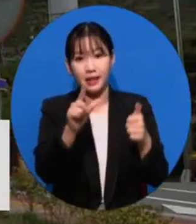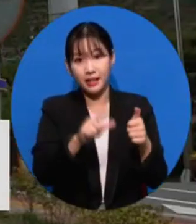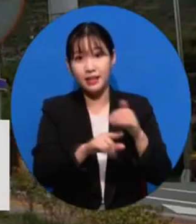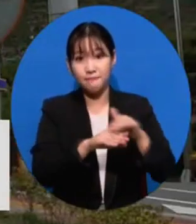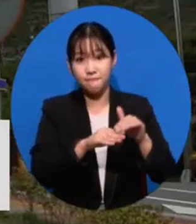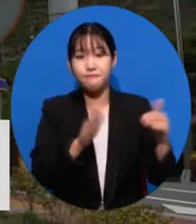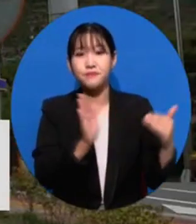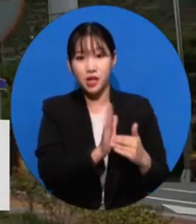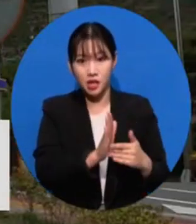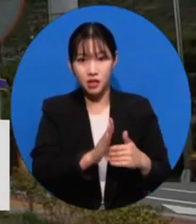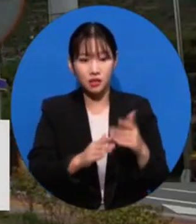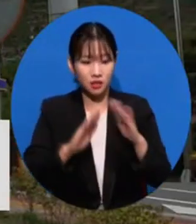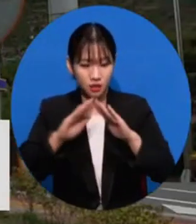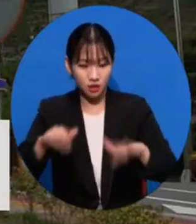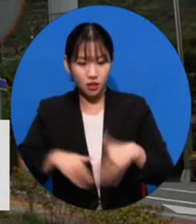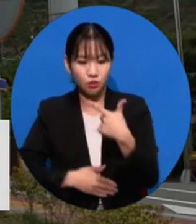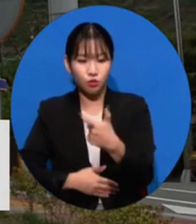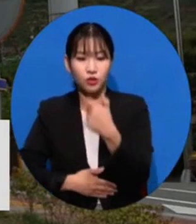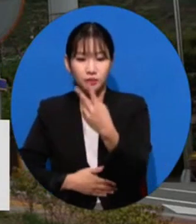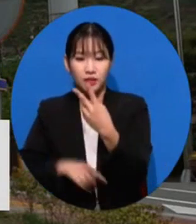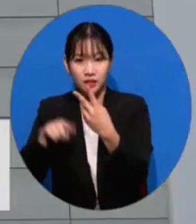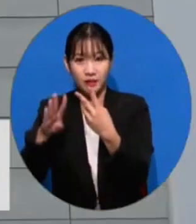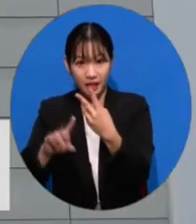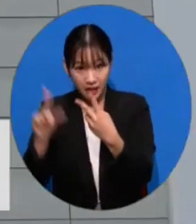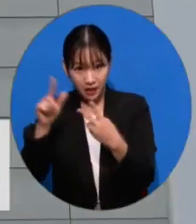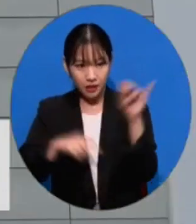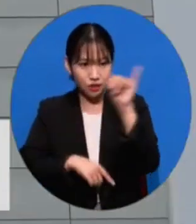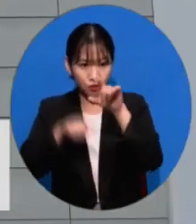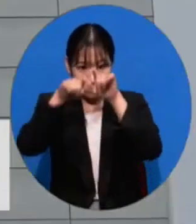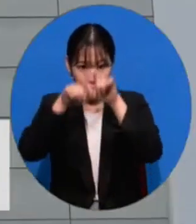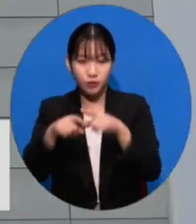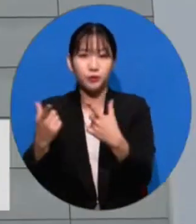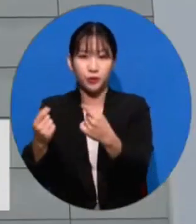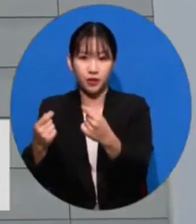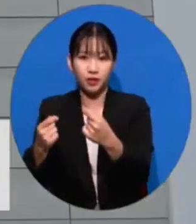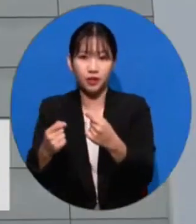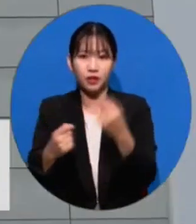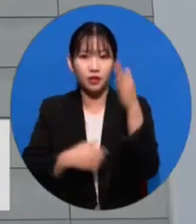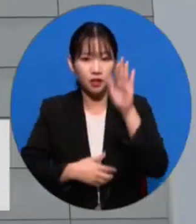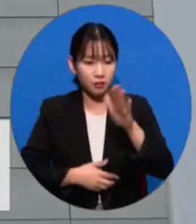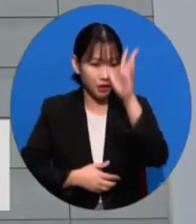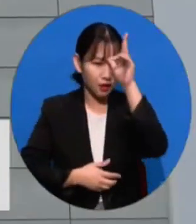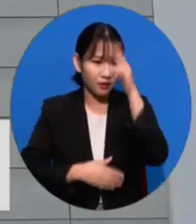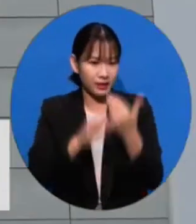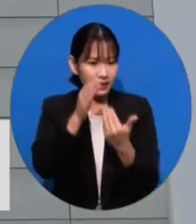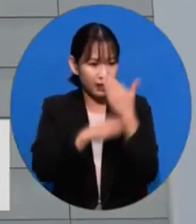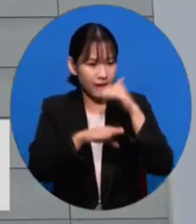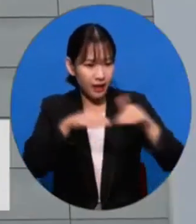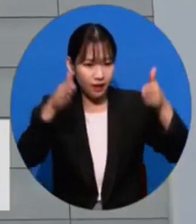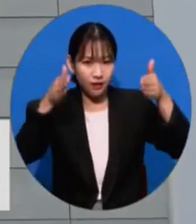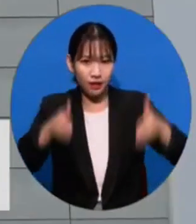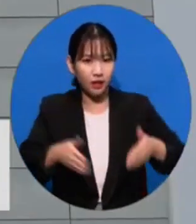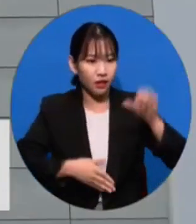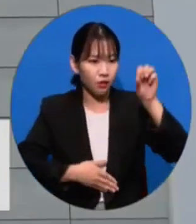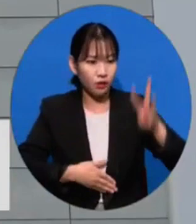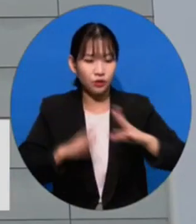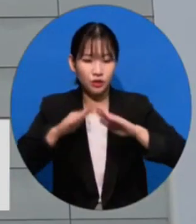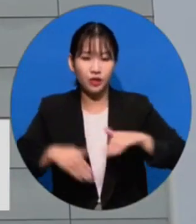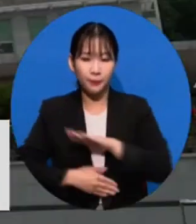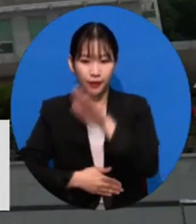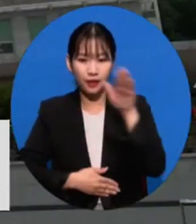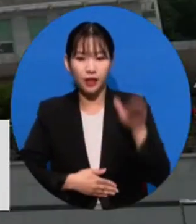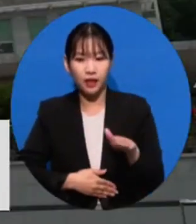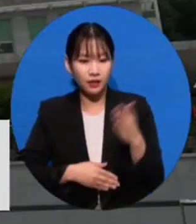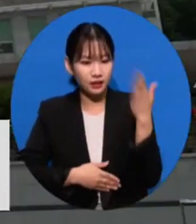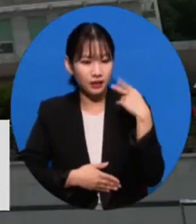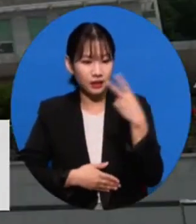전남은 62.4 일로 전국 평균과 같았습니다 그러나 경찰의 사건 처리에 기간은 광주와 전남 모두어